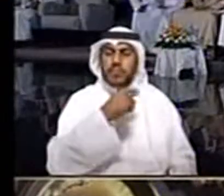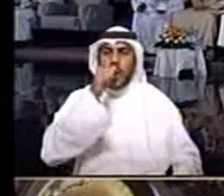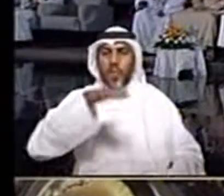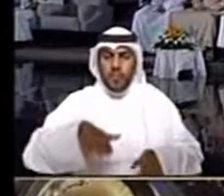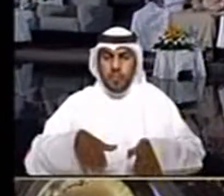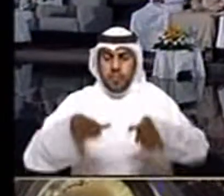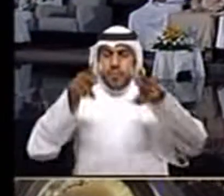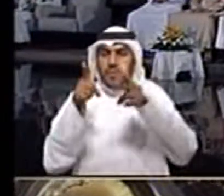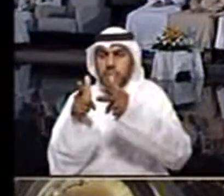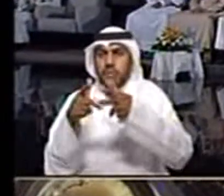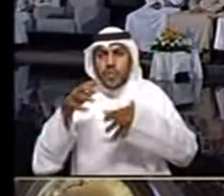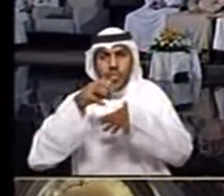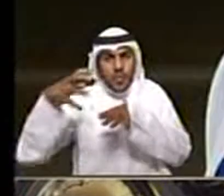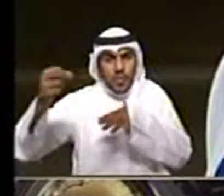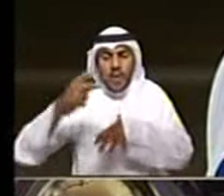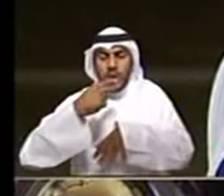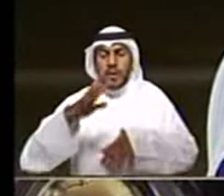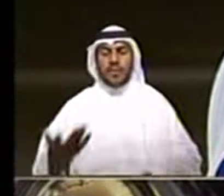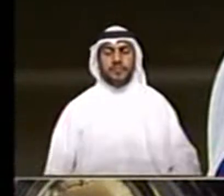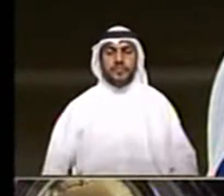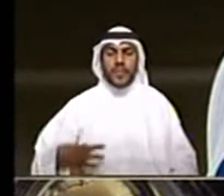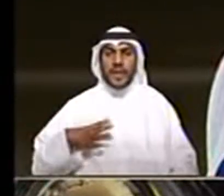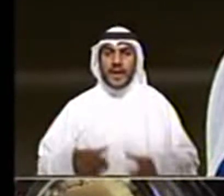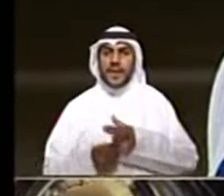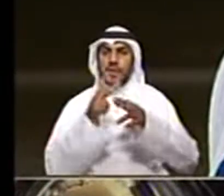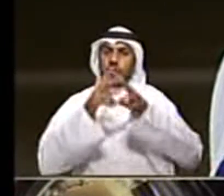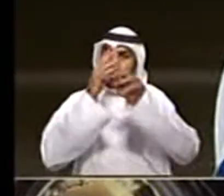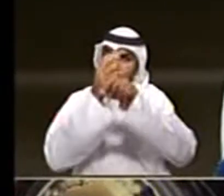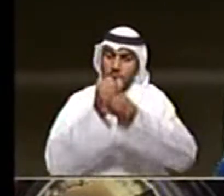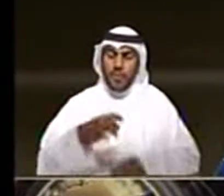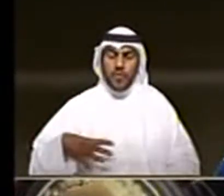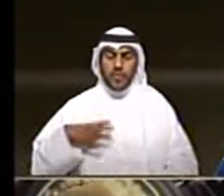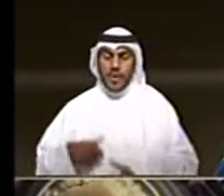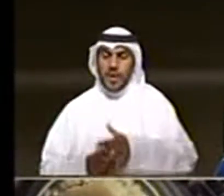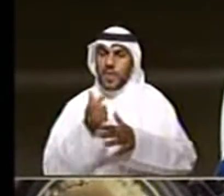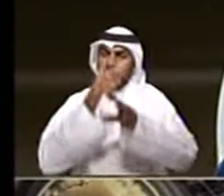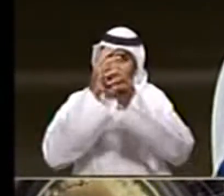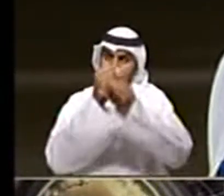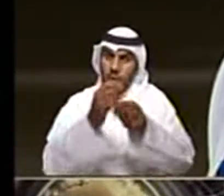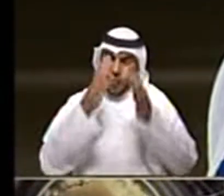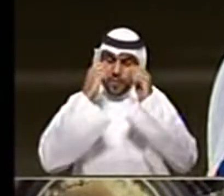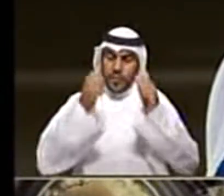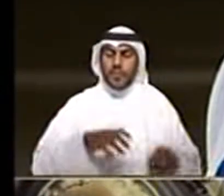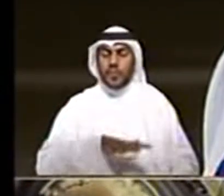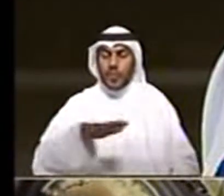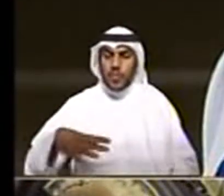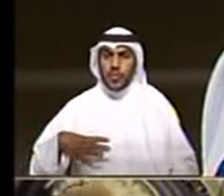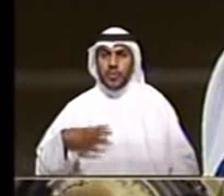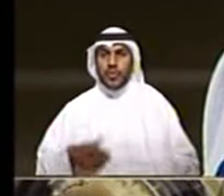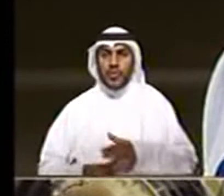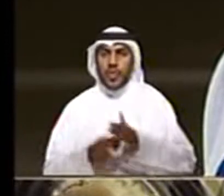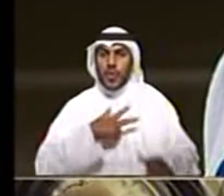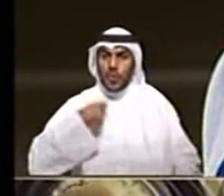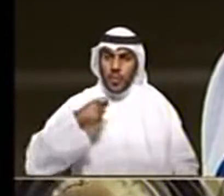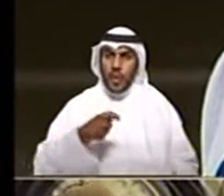الصباح وسمو ولي العهد الشيخ نواف الأحمد الجابر الصباح وسمو الشيخ جابر المبارك الحمد الصباح رئيس